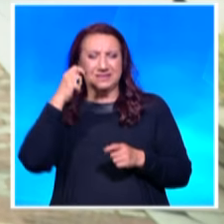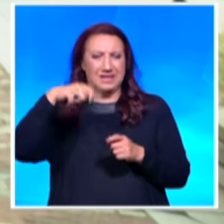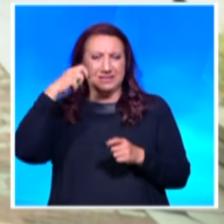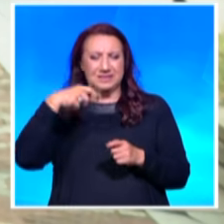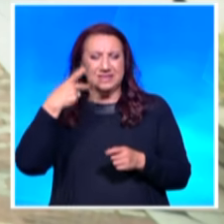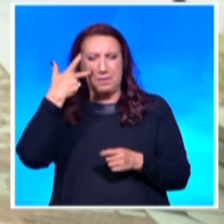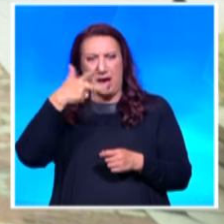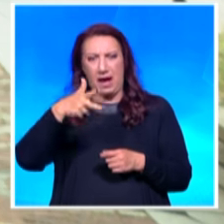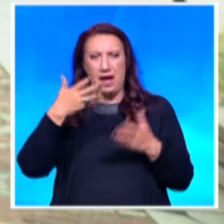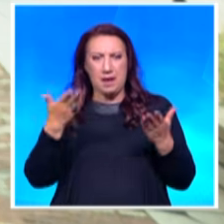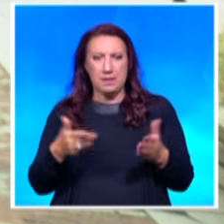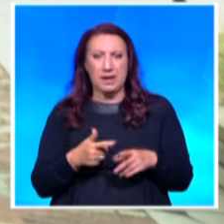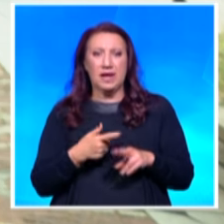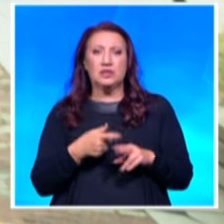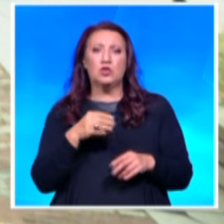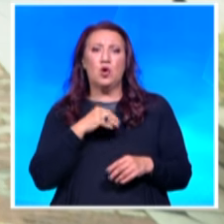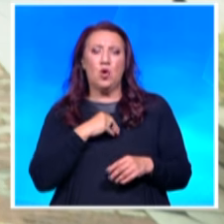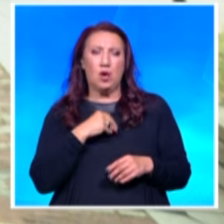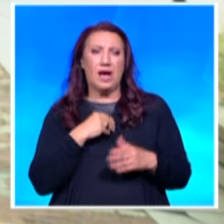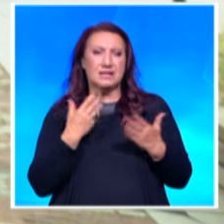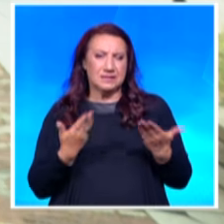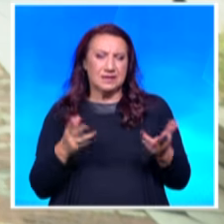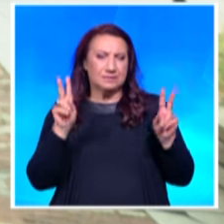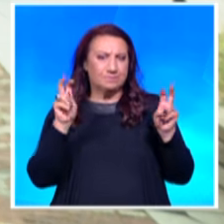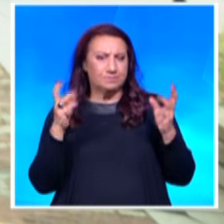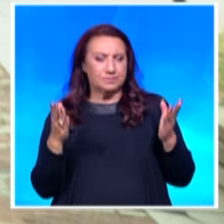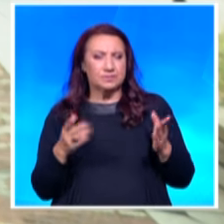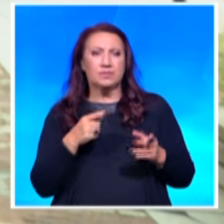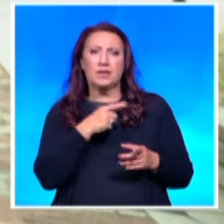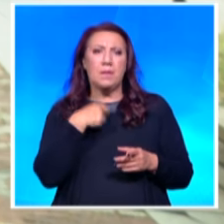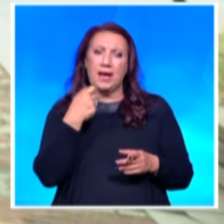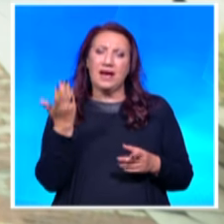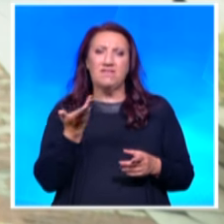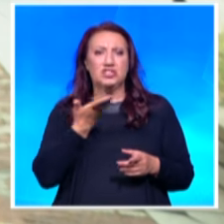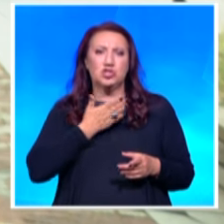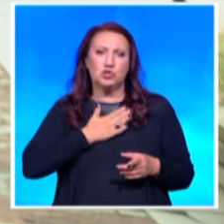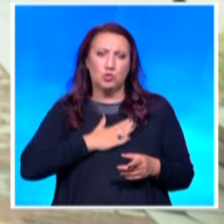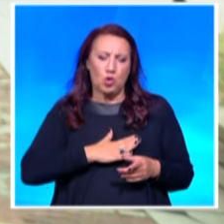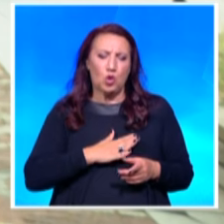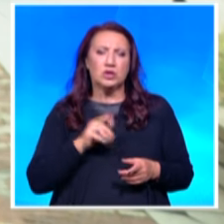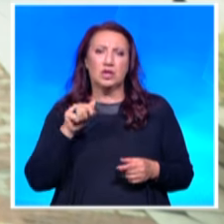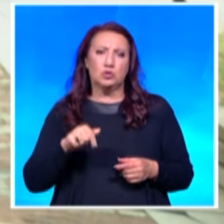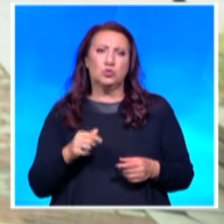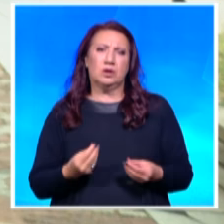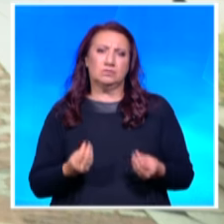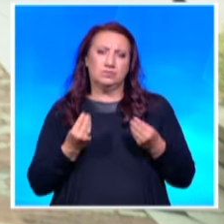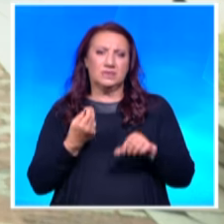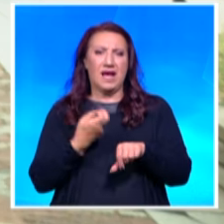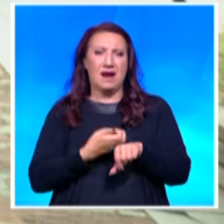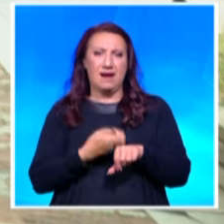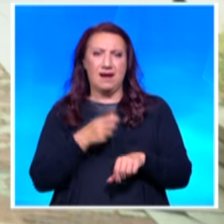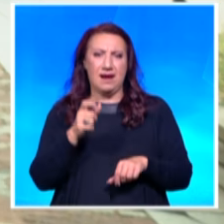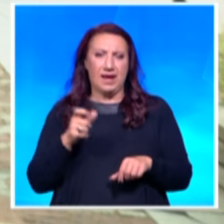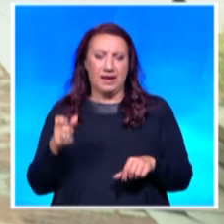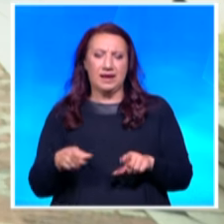нашата камера, но ни каза, цитирам, че е спокойна и че той е в най-добрите лекарски ръце и най-важното